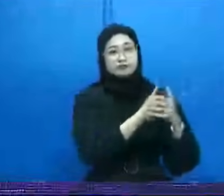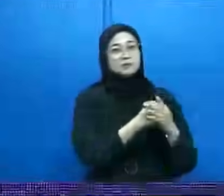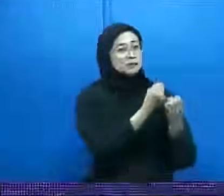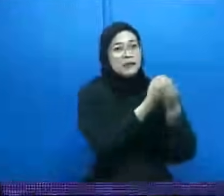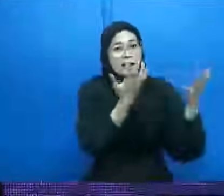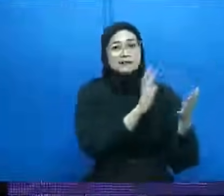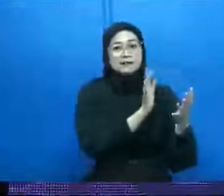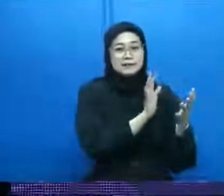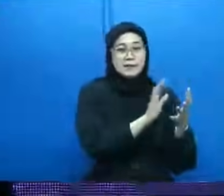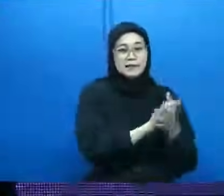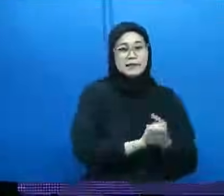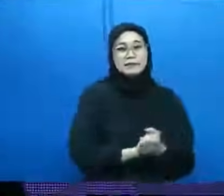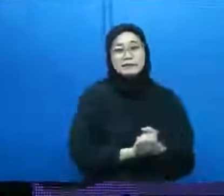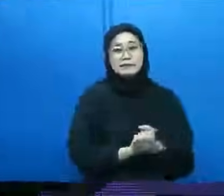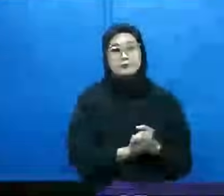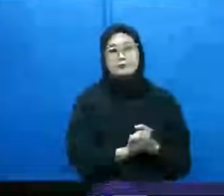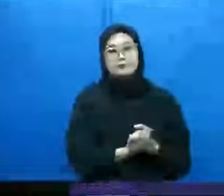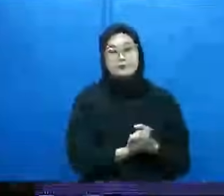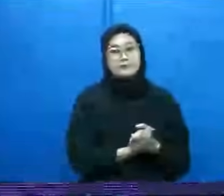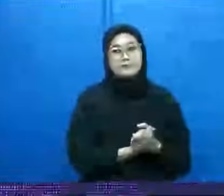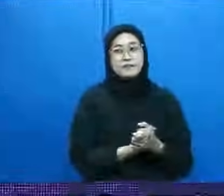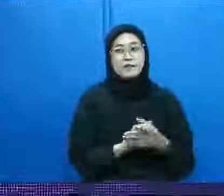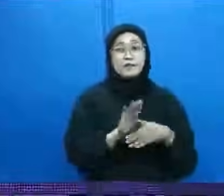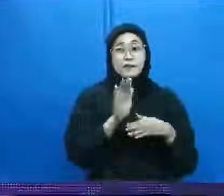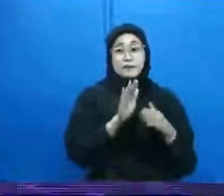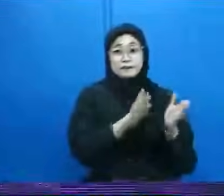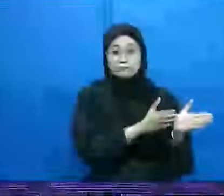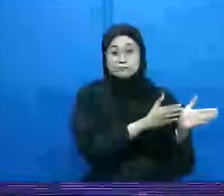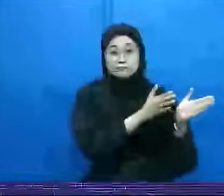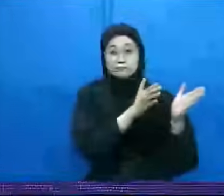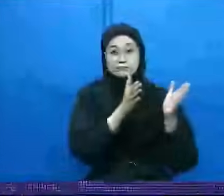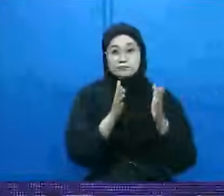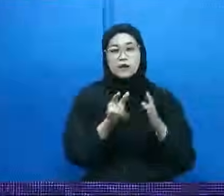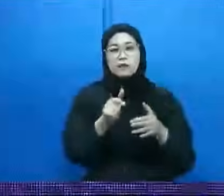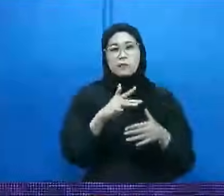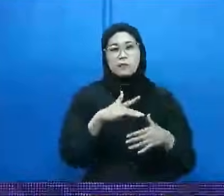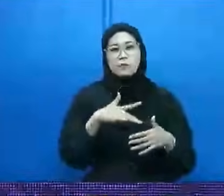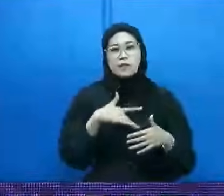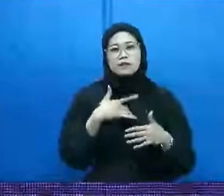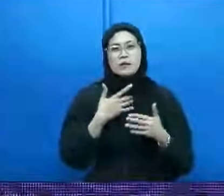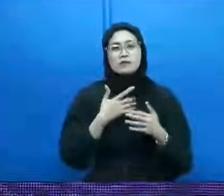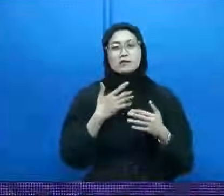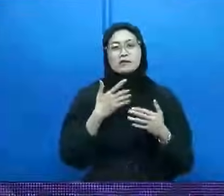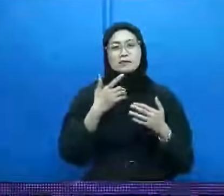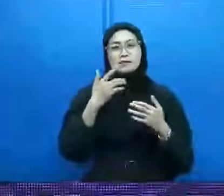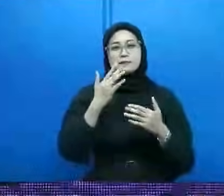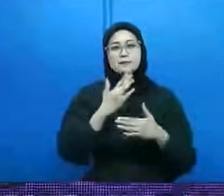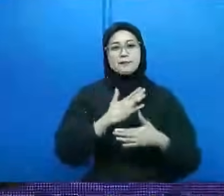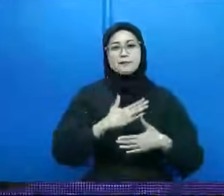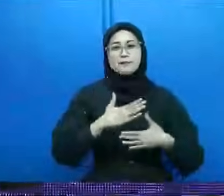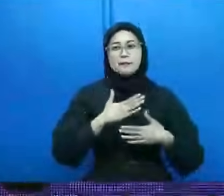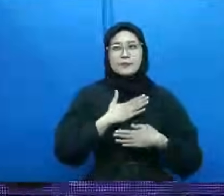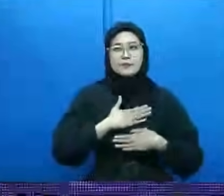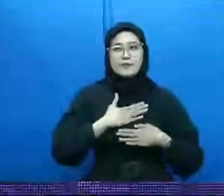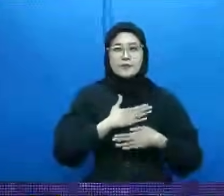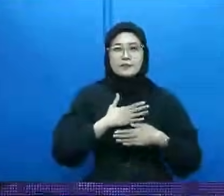itu rapat-rapat pengen ke tengah. Nanti akan tiba masanya, Anda akan merasakan ketika nikmat itu datang, ketinggalan